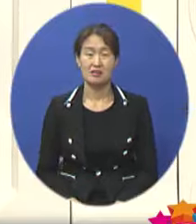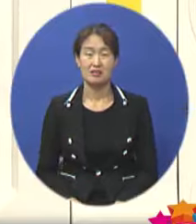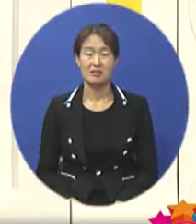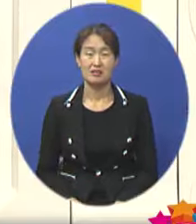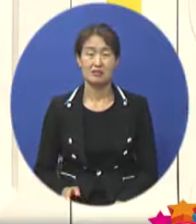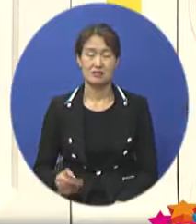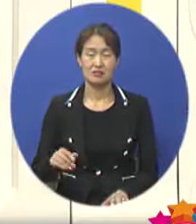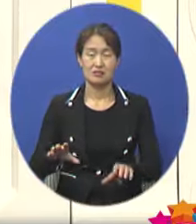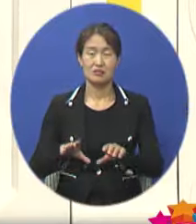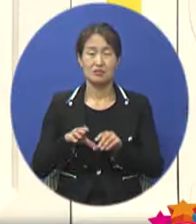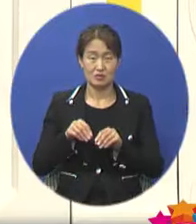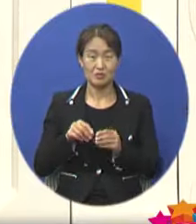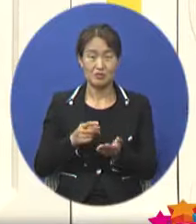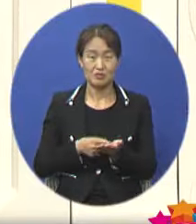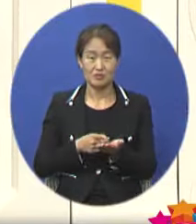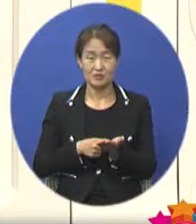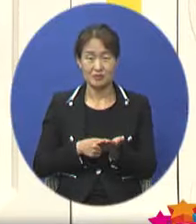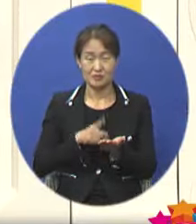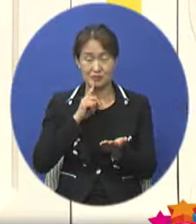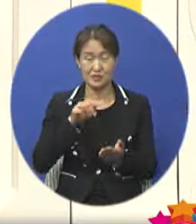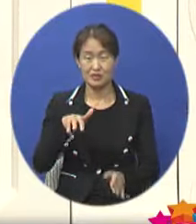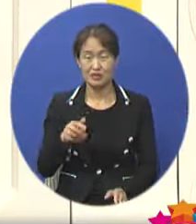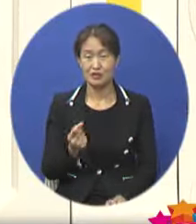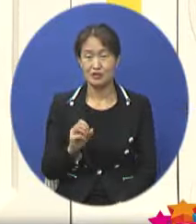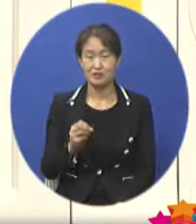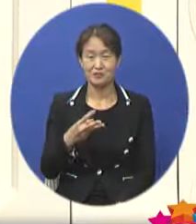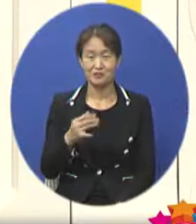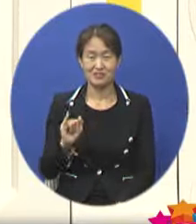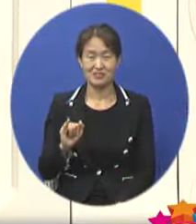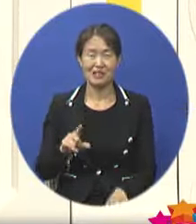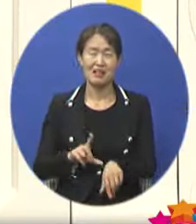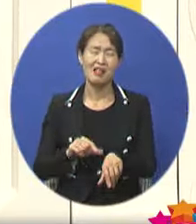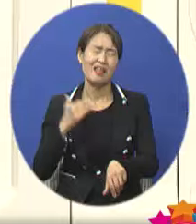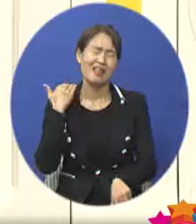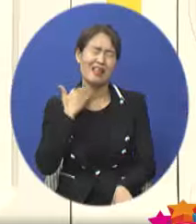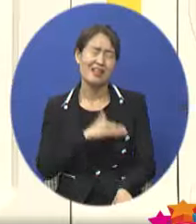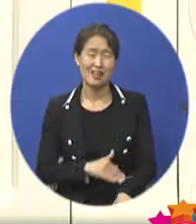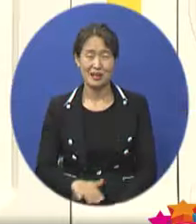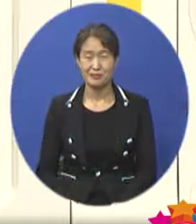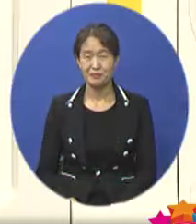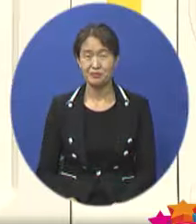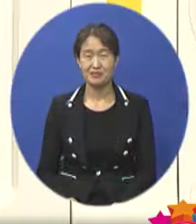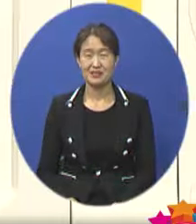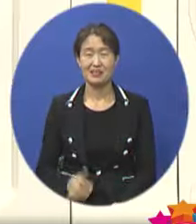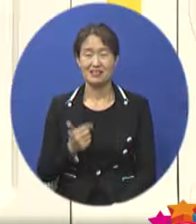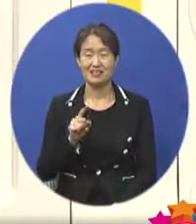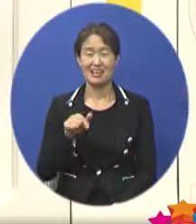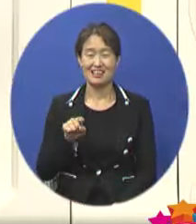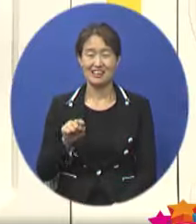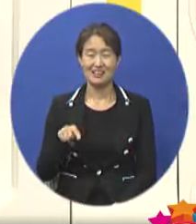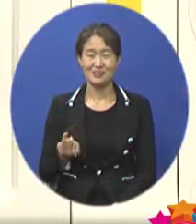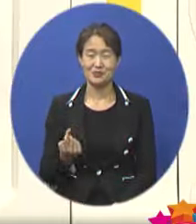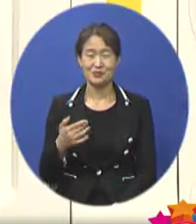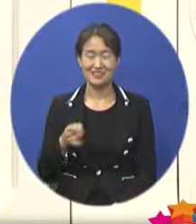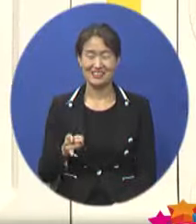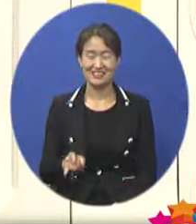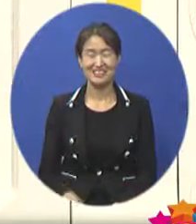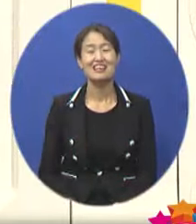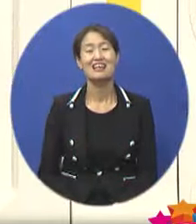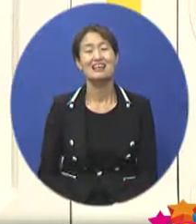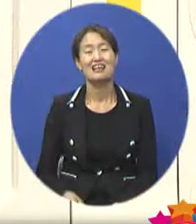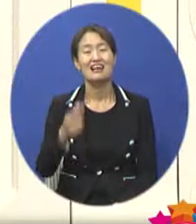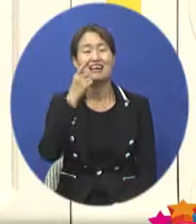우리 총리였어. 예. 총리. 그러니까요. 그거에 가르쳐. 아, 시간이 없어요 지금. 없어? 예. 나가서네.